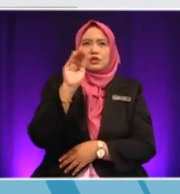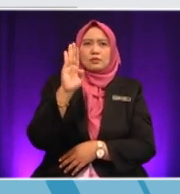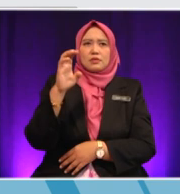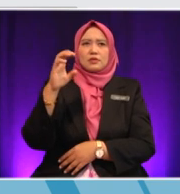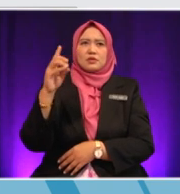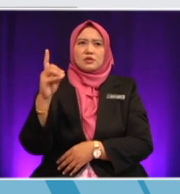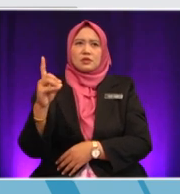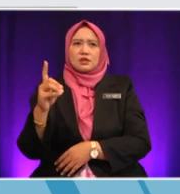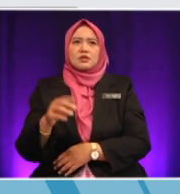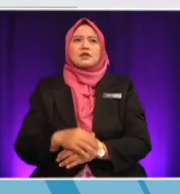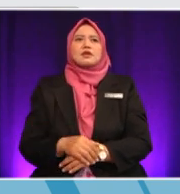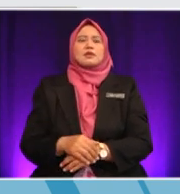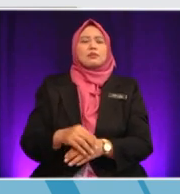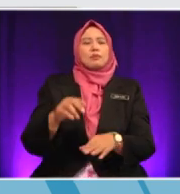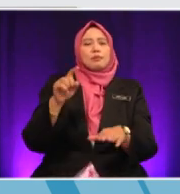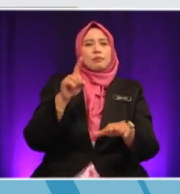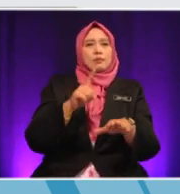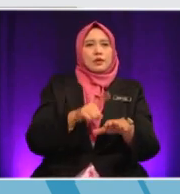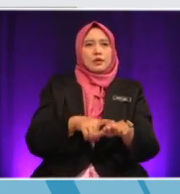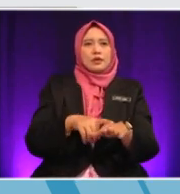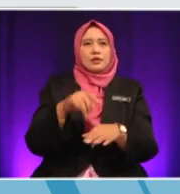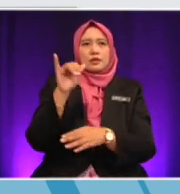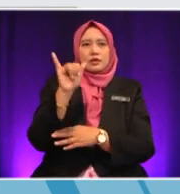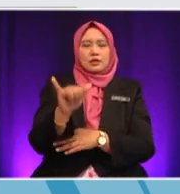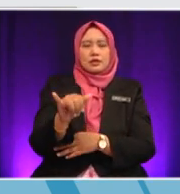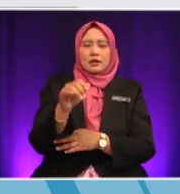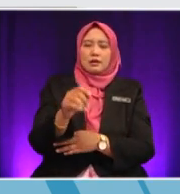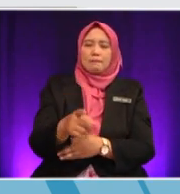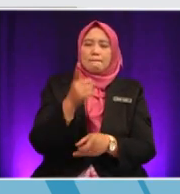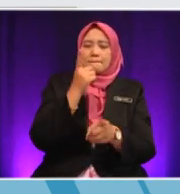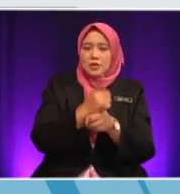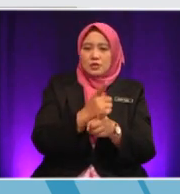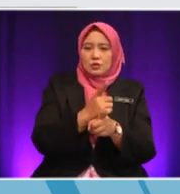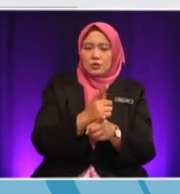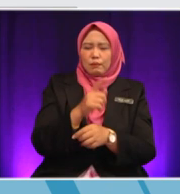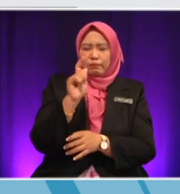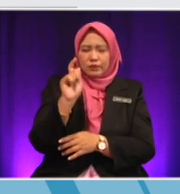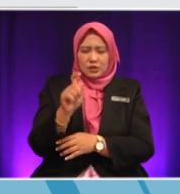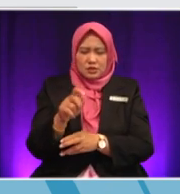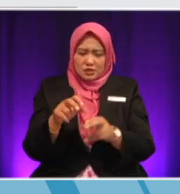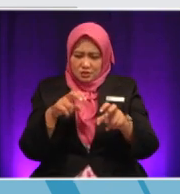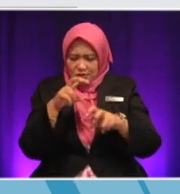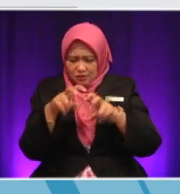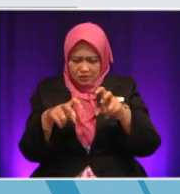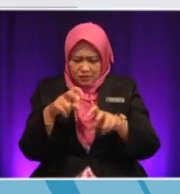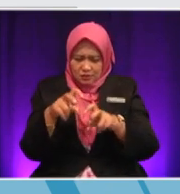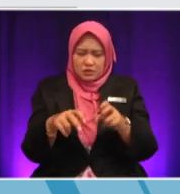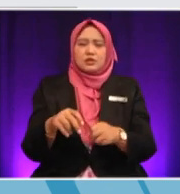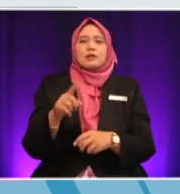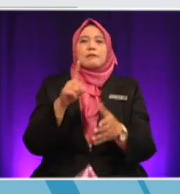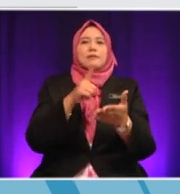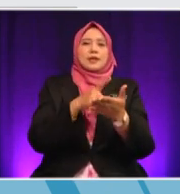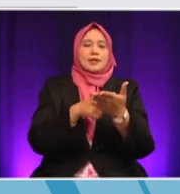arah selendang tapi sebenarnya Soalnya ini pelukan sedikit analisa analisa pada soal dan pada kata kunci